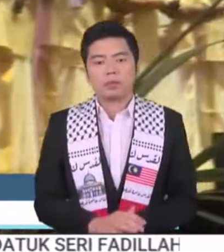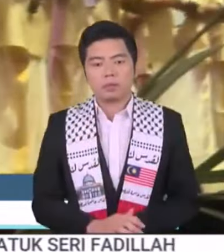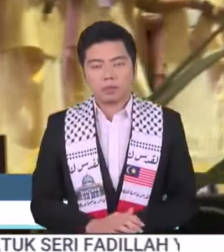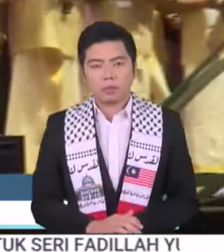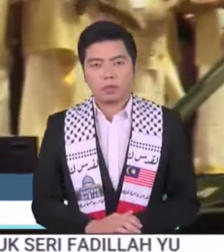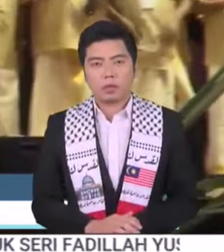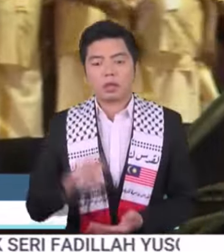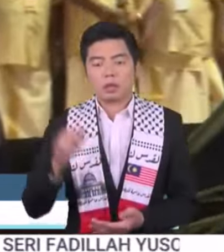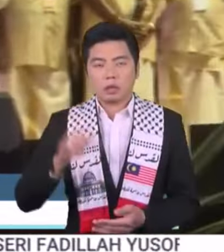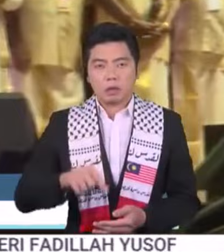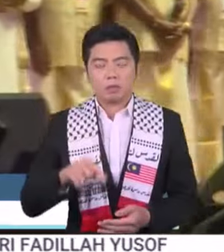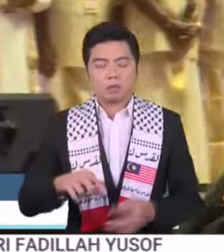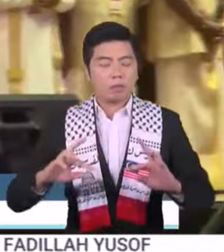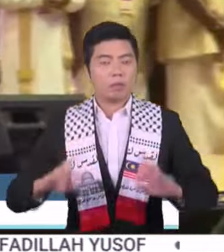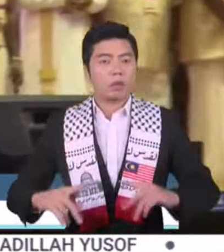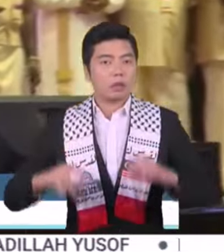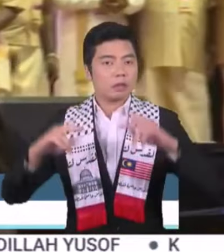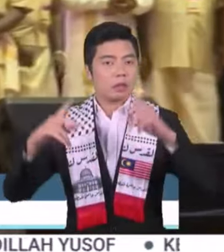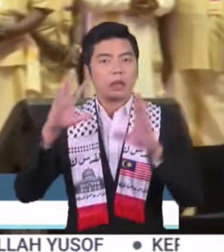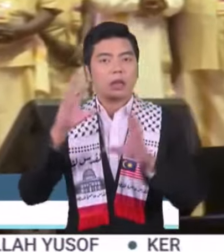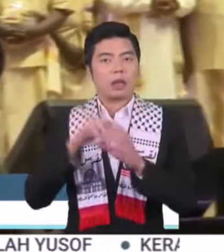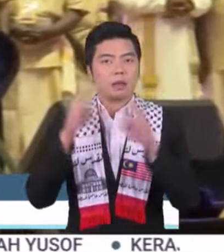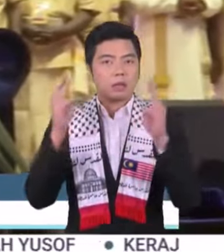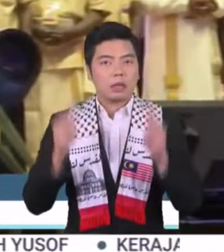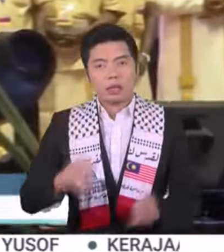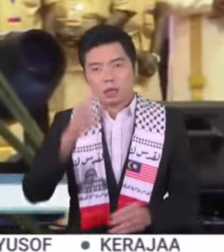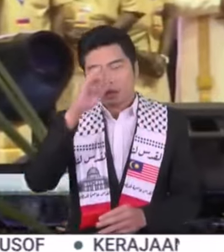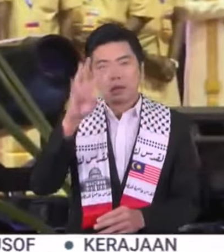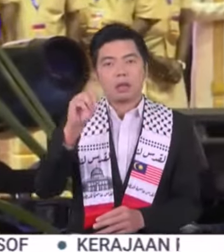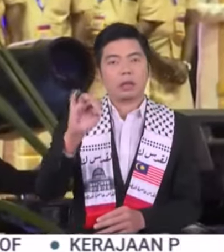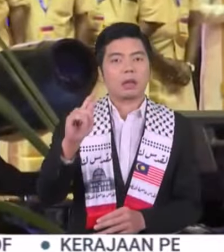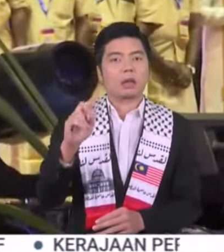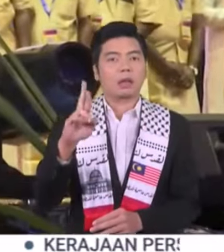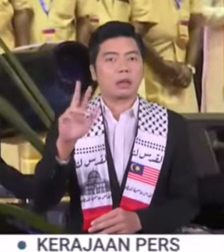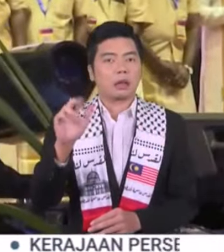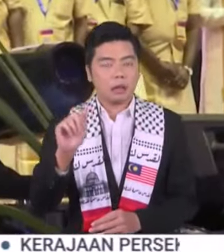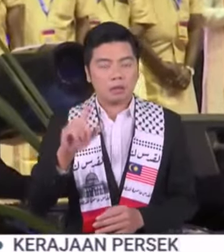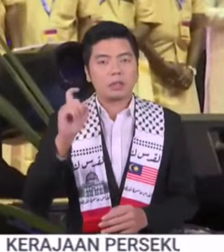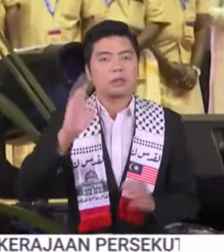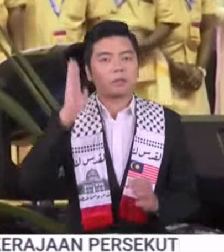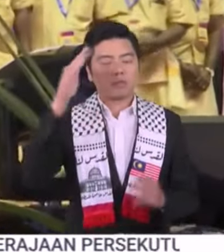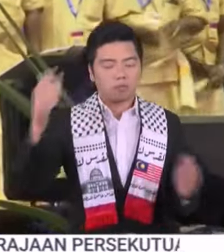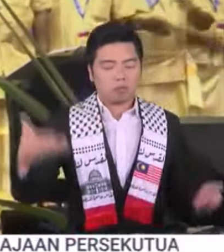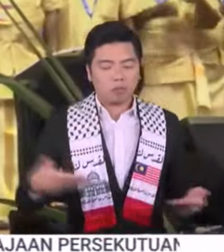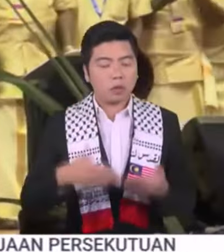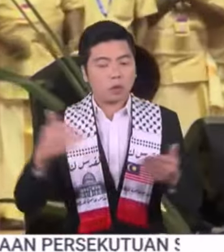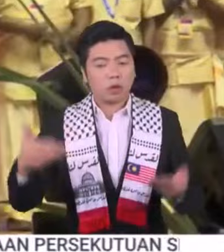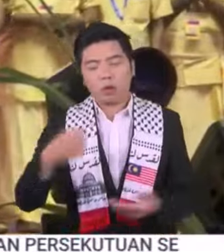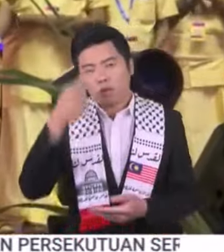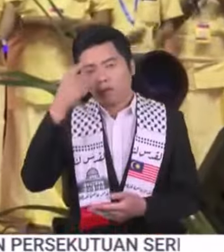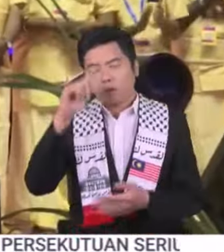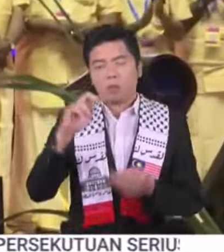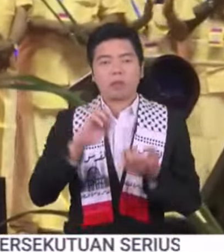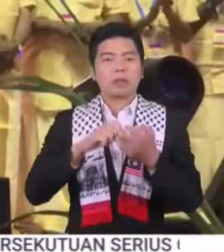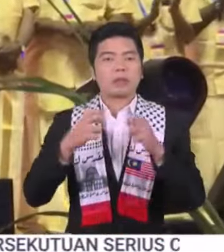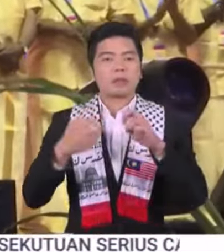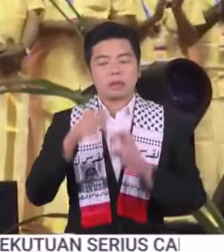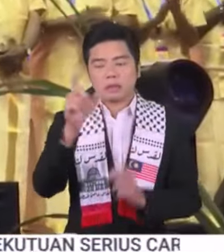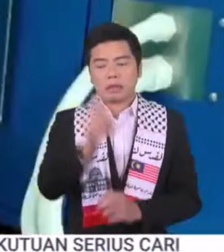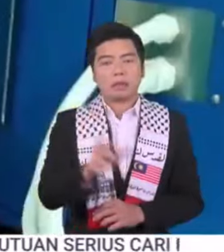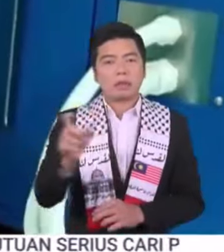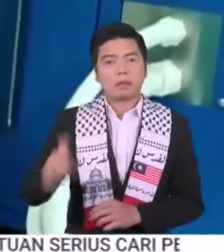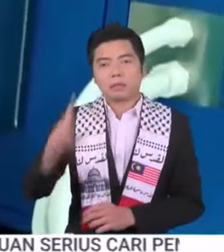Jelasnya, Unit Transformasi Masyarakat India Malaysia, MITRA, akan terus menyantuni permasalahan dalam kalangan kaum berkenaan.